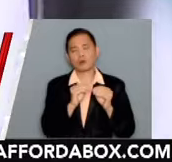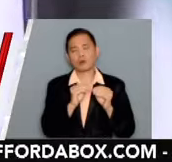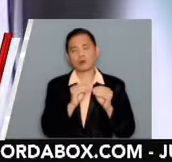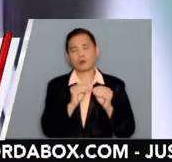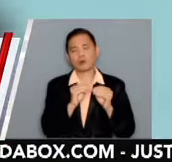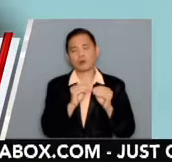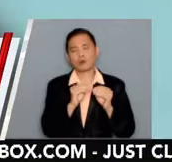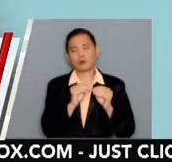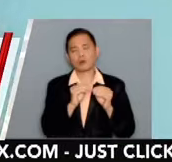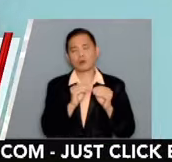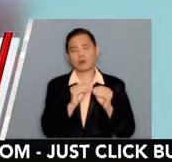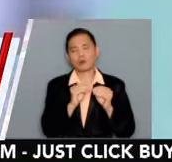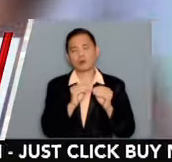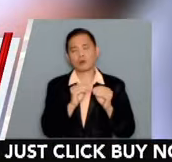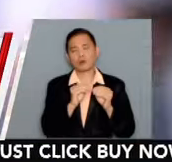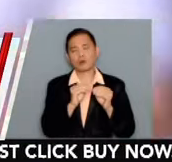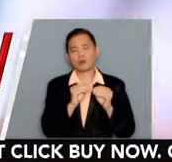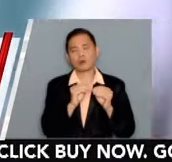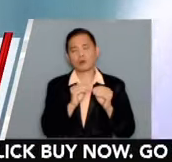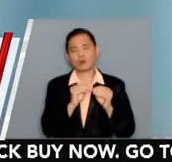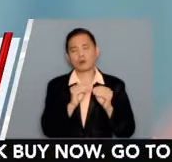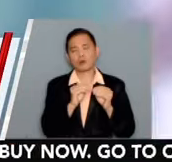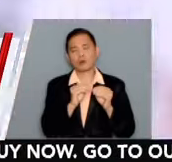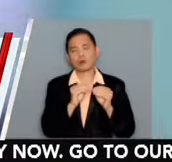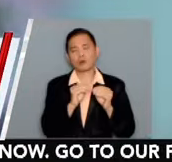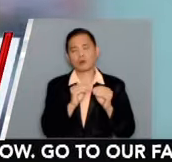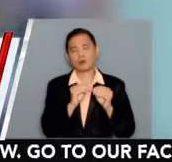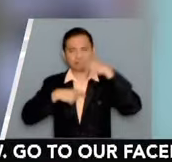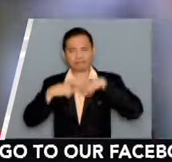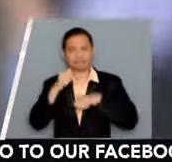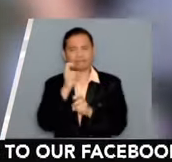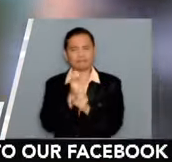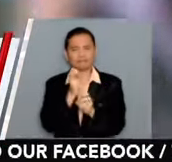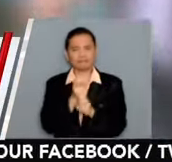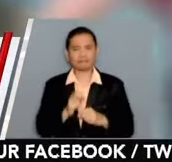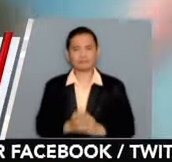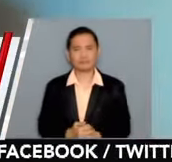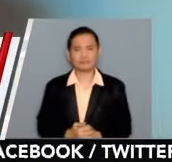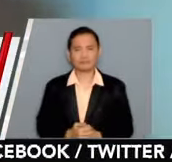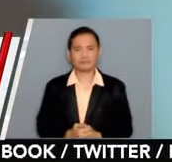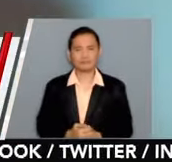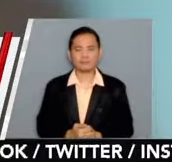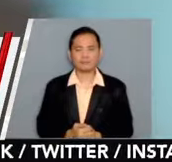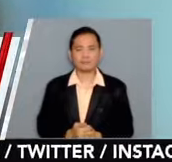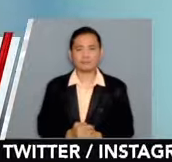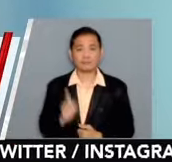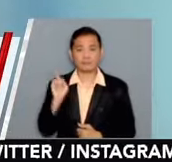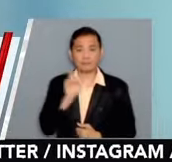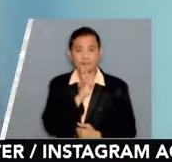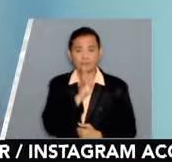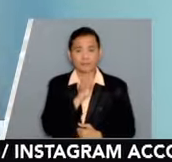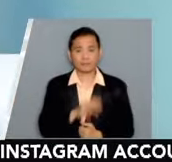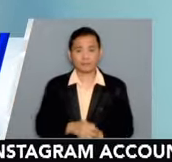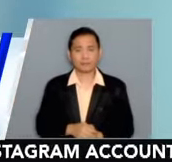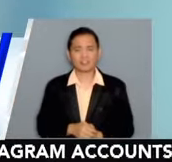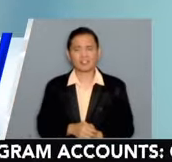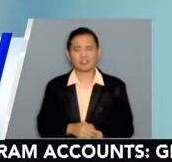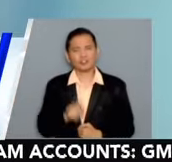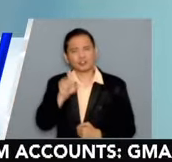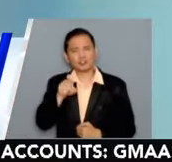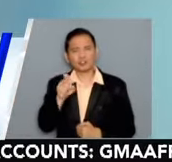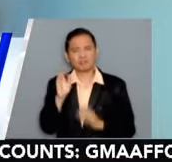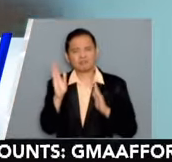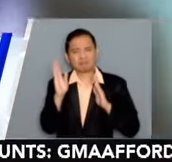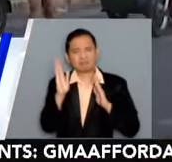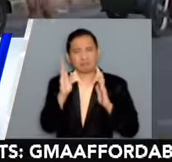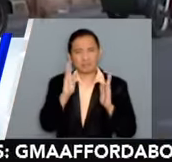students na matuto. Meron naman po, kaso nga lang po onte. Kaso nga lang po onte, dahil po iniba yung schedule dahil